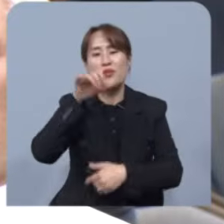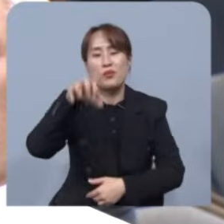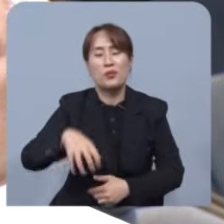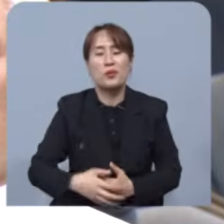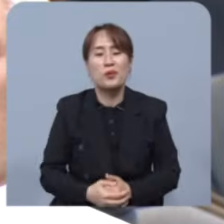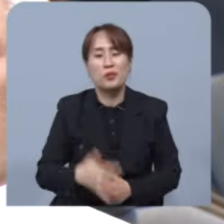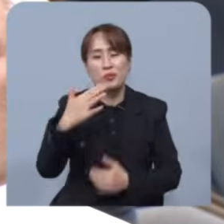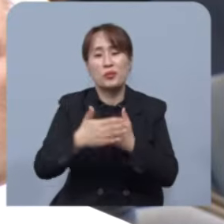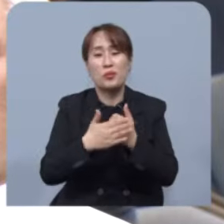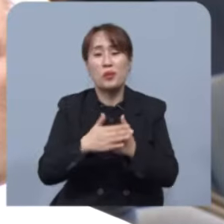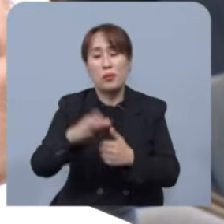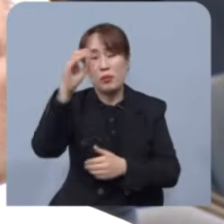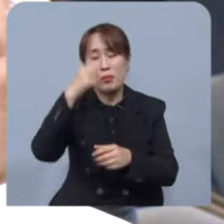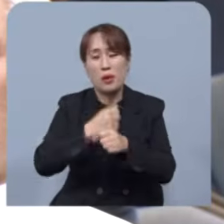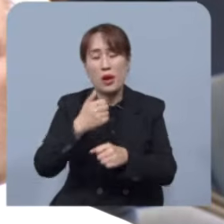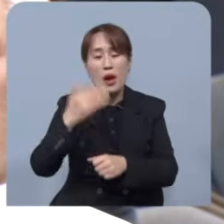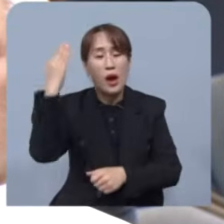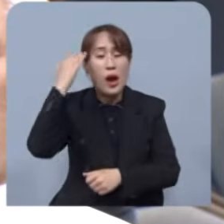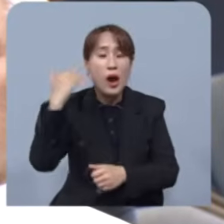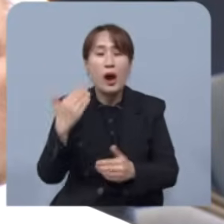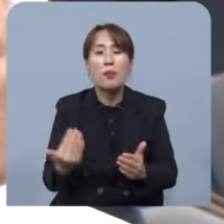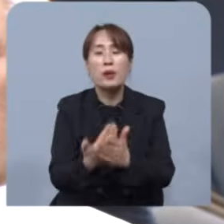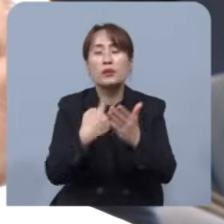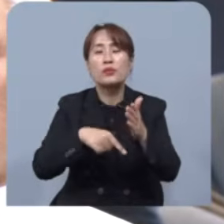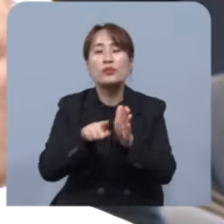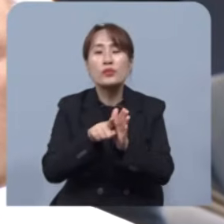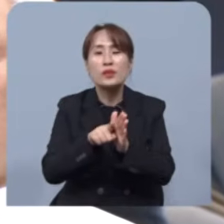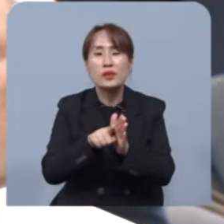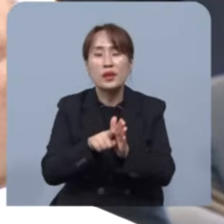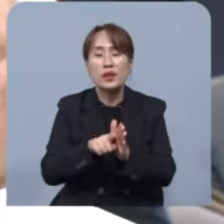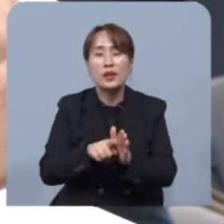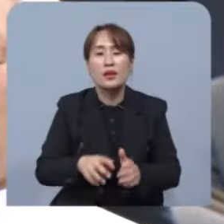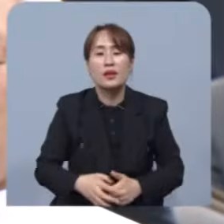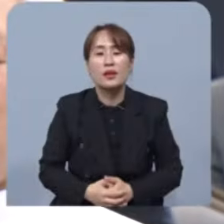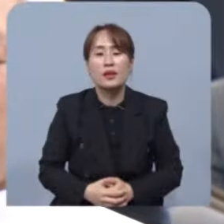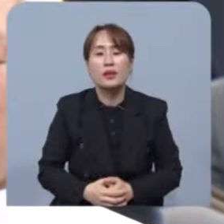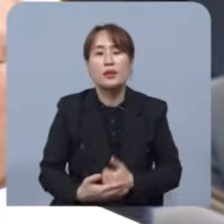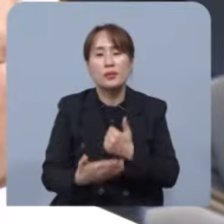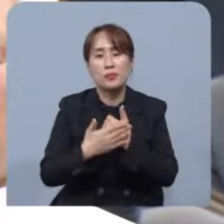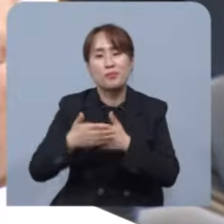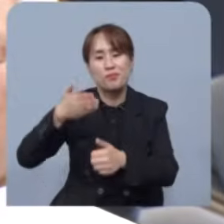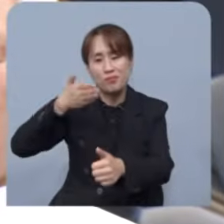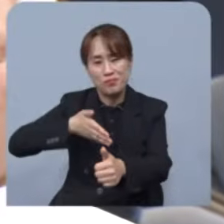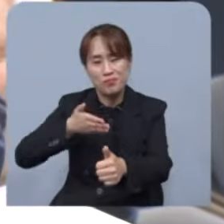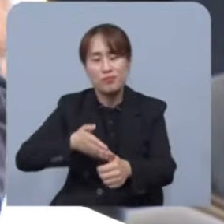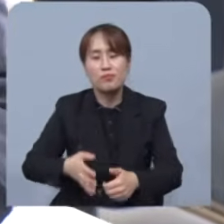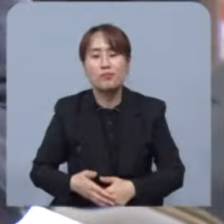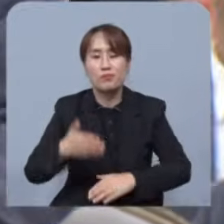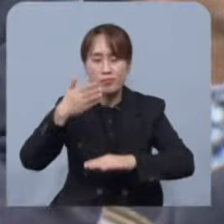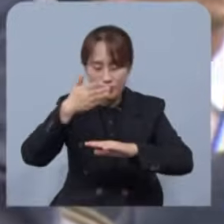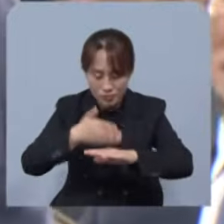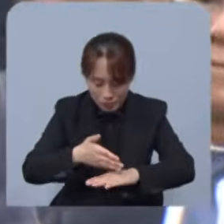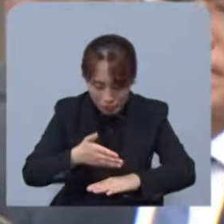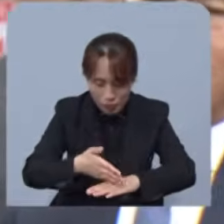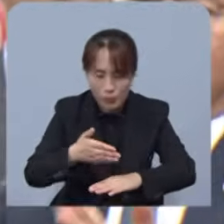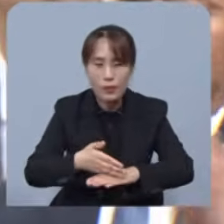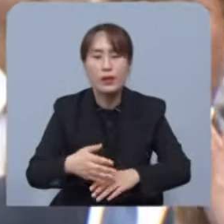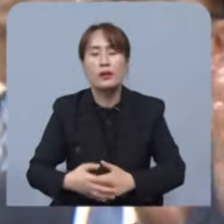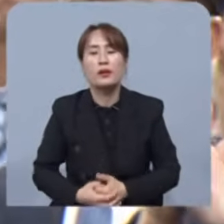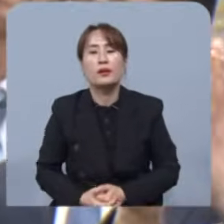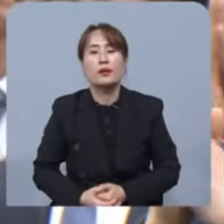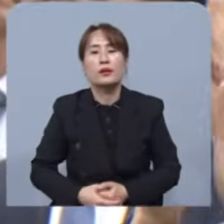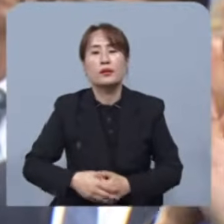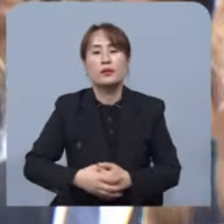모델 만들고 대한민국에 좀 발전할 수 있게 한 발자국 내디딜 수 있게 도움을 주시면은 감사하겠습니다. 감사합니다.